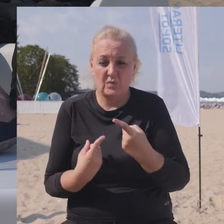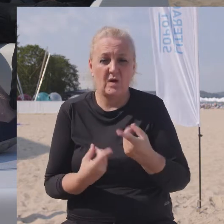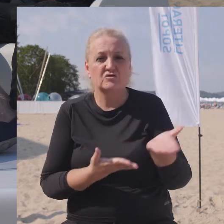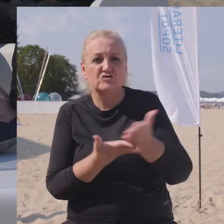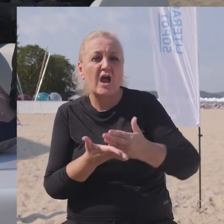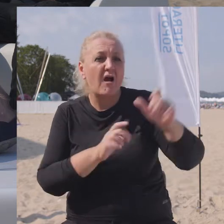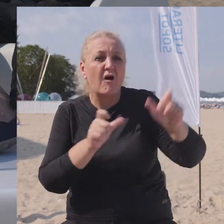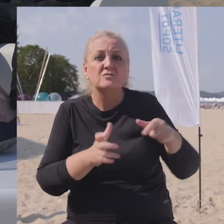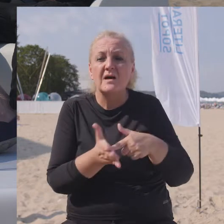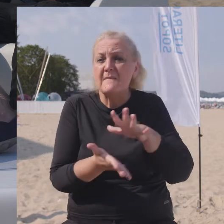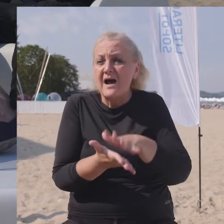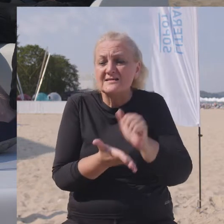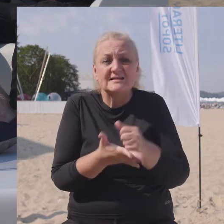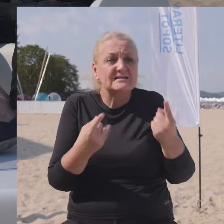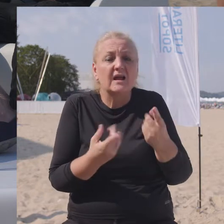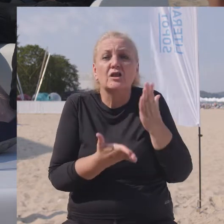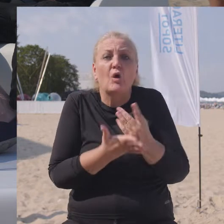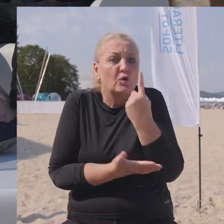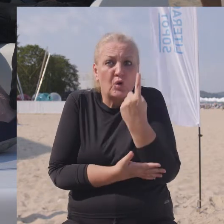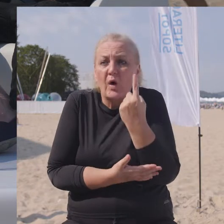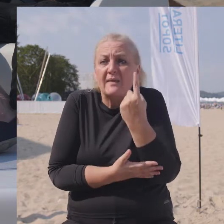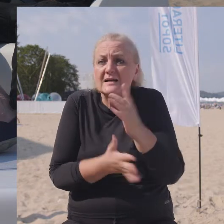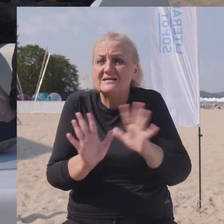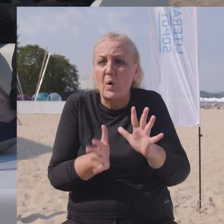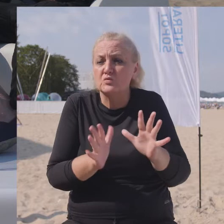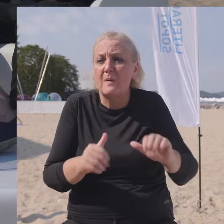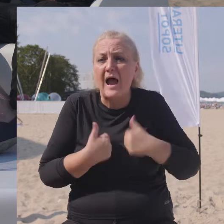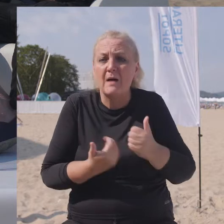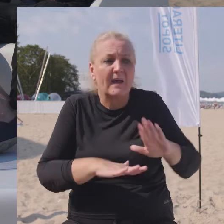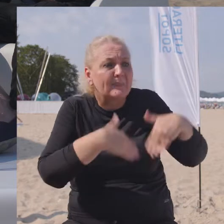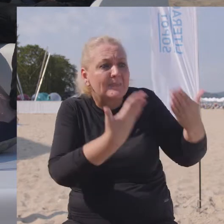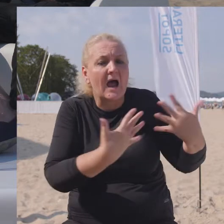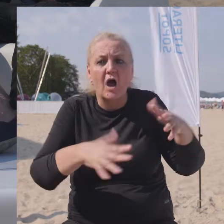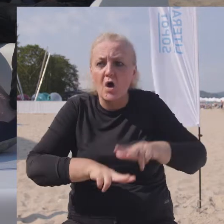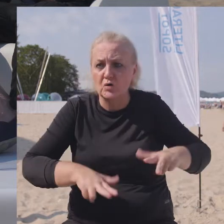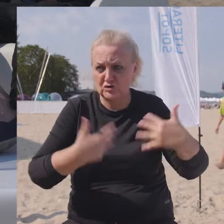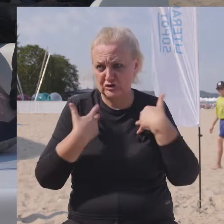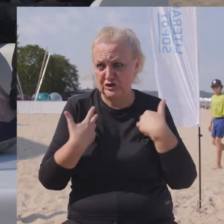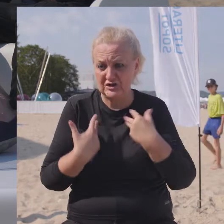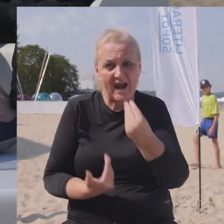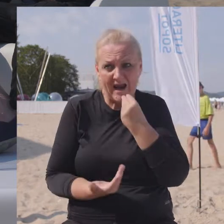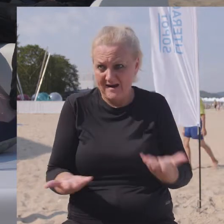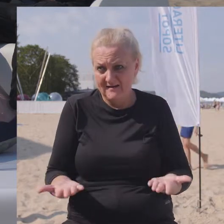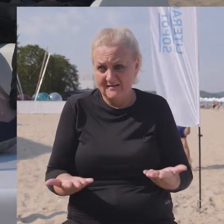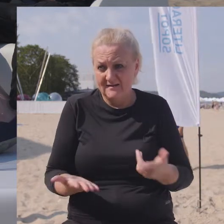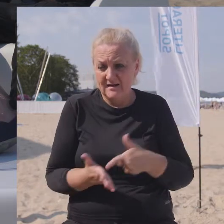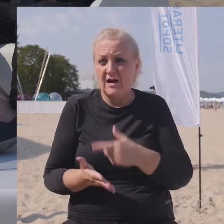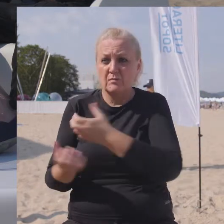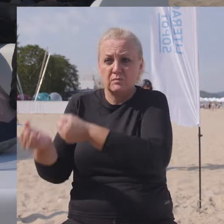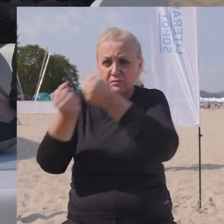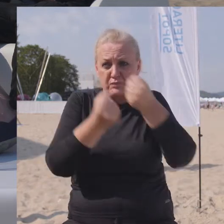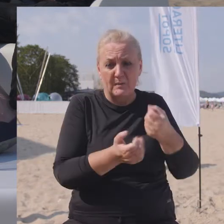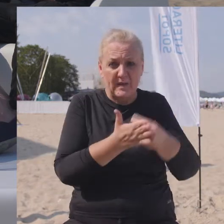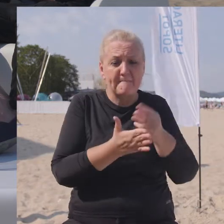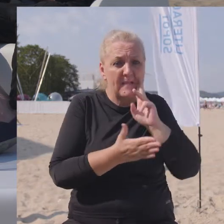w tej tragicznej sytuacji był to jedyny sposób na to, żeby zapewnić rodzinie przetrwanie. Ta akurat bohaterka przynosiła pieniądze